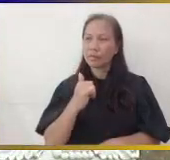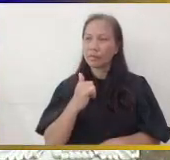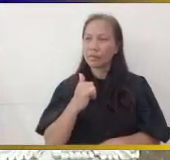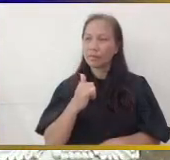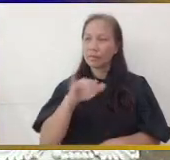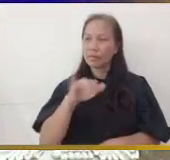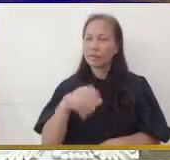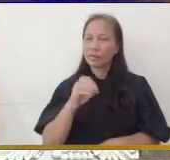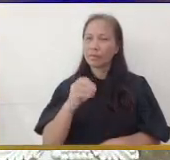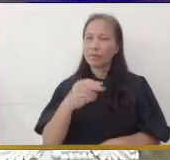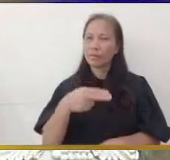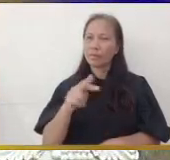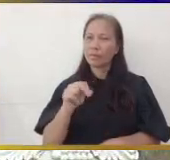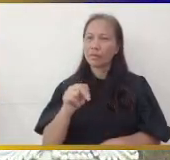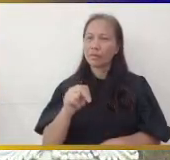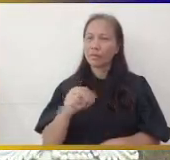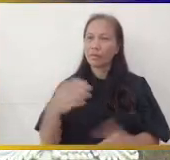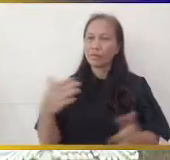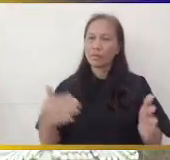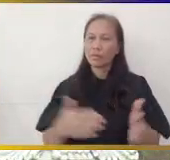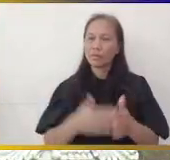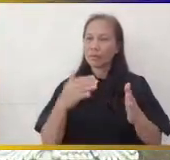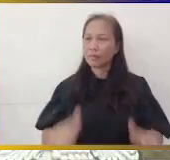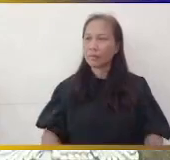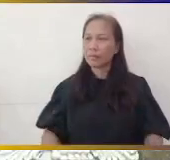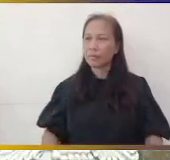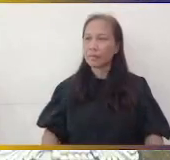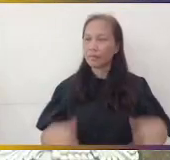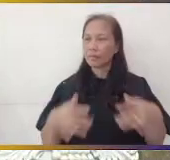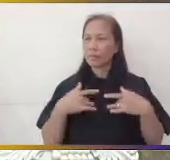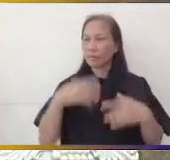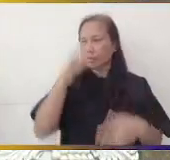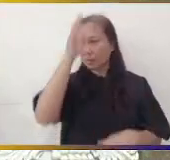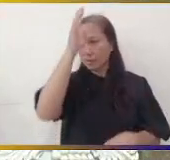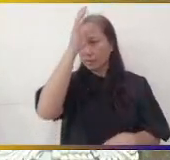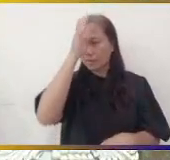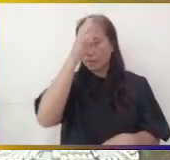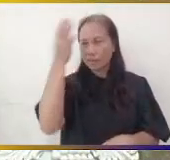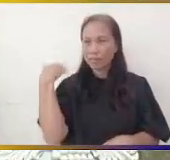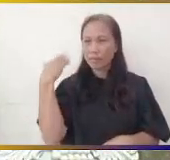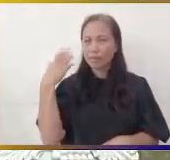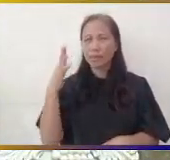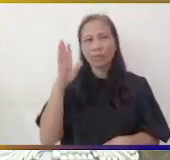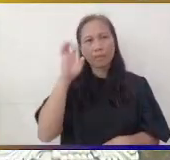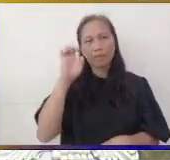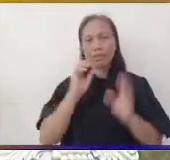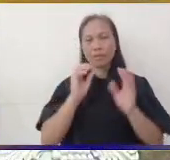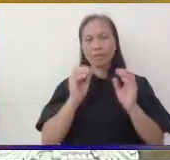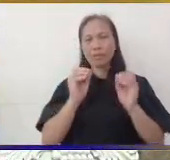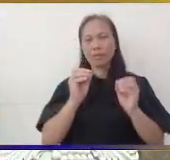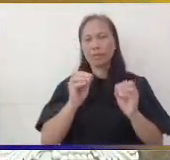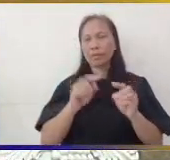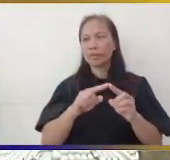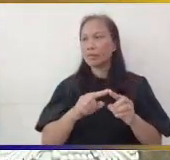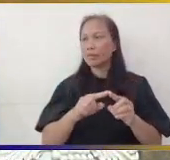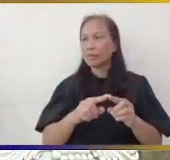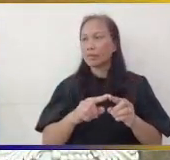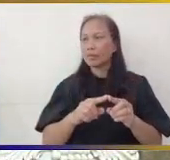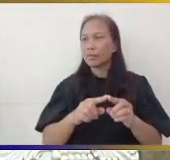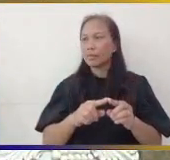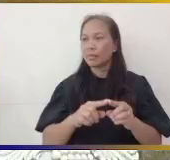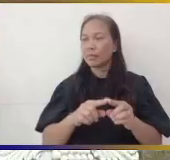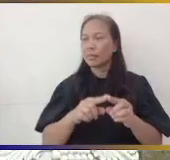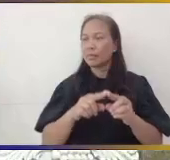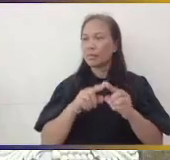ng Catholics during their time Tinuruan niya po na mamuhay sila sa baba you see para makita talaga yung